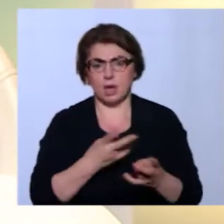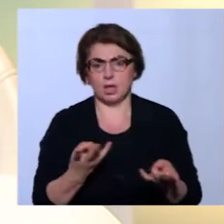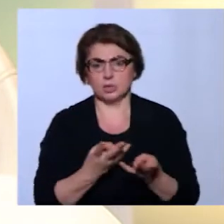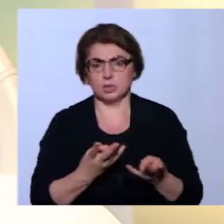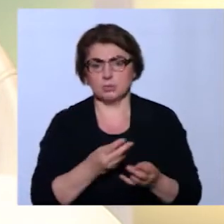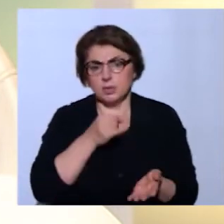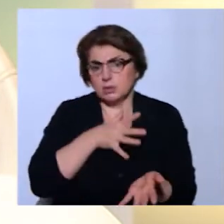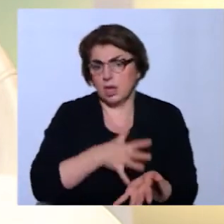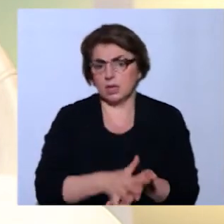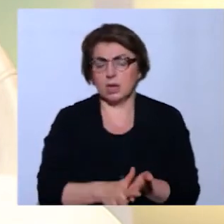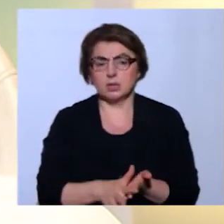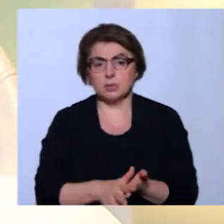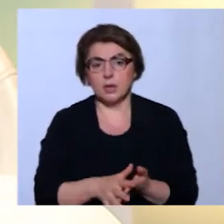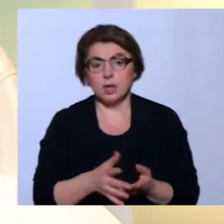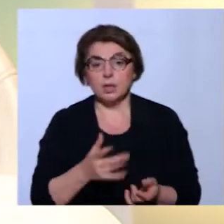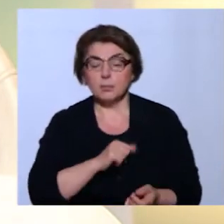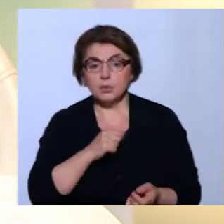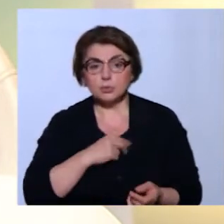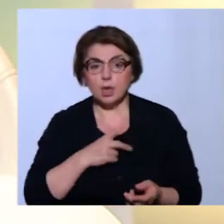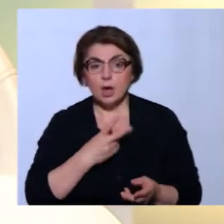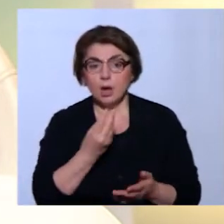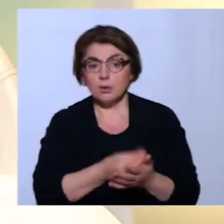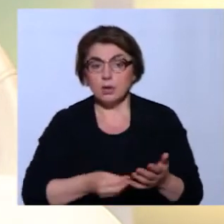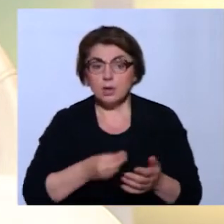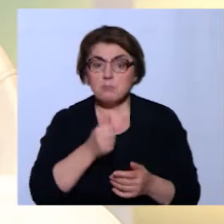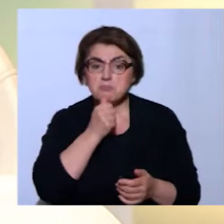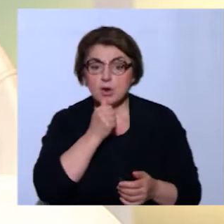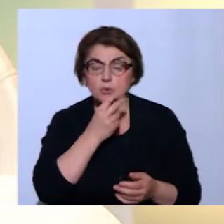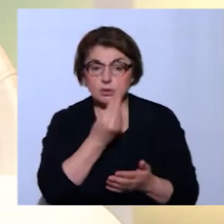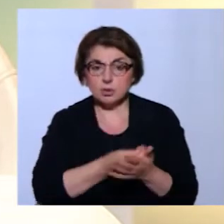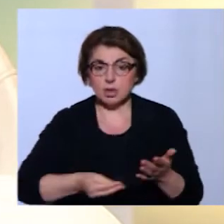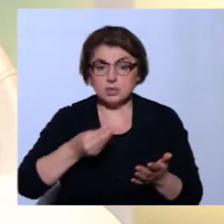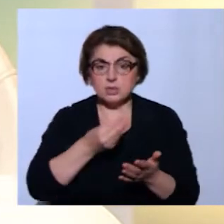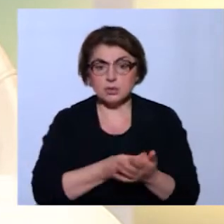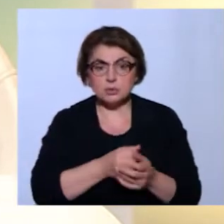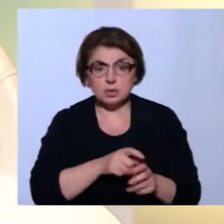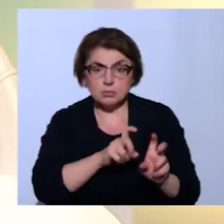დანახარჯი მოყვება და სასურველია, რომ მეორე მცდელობა მაინც ჰქონდეს მას